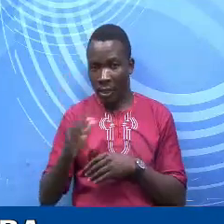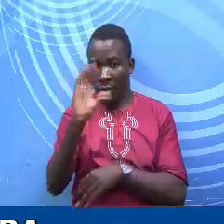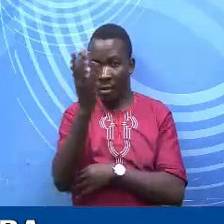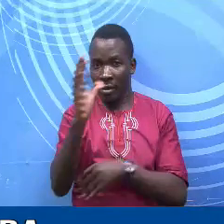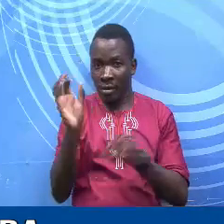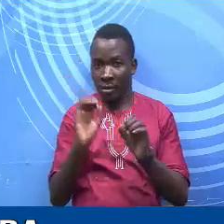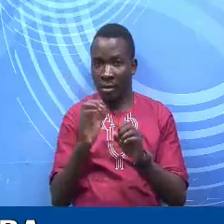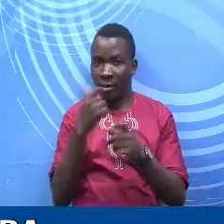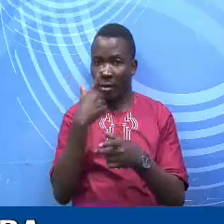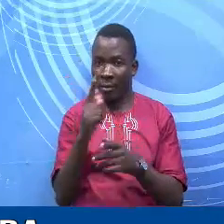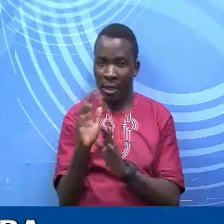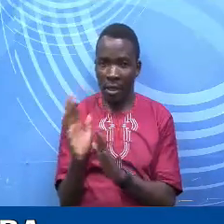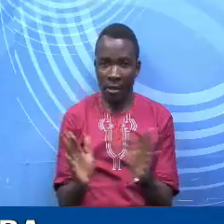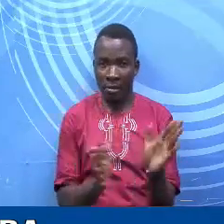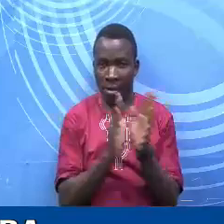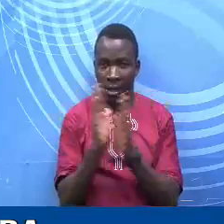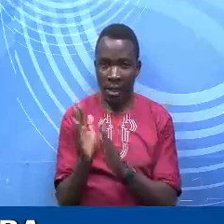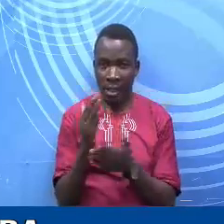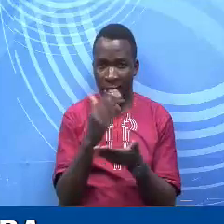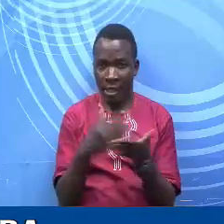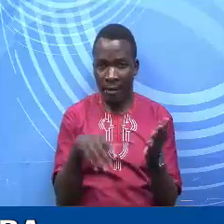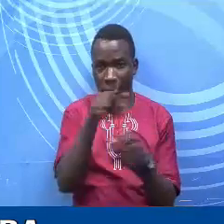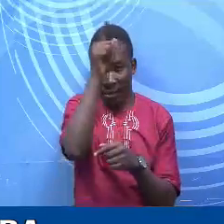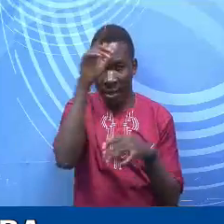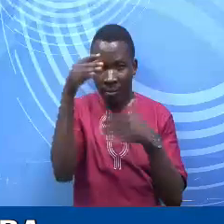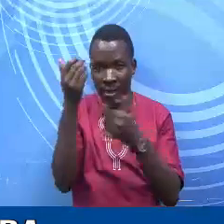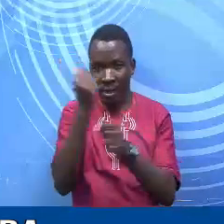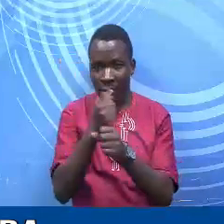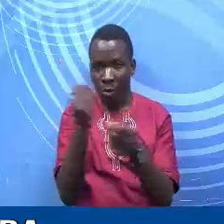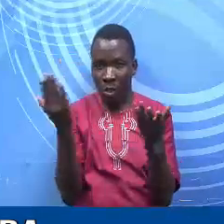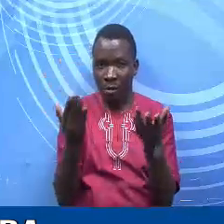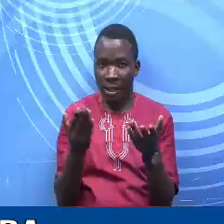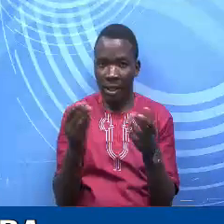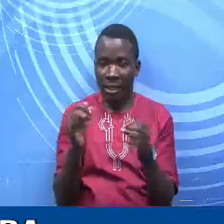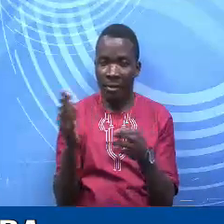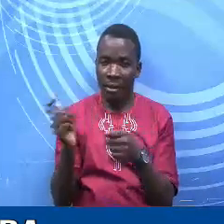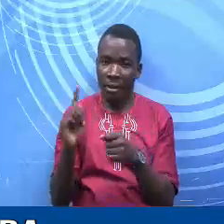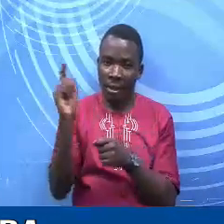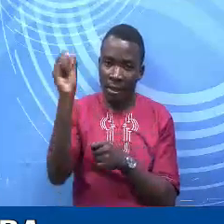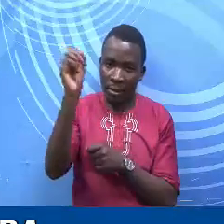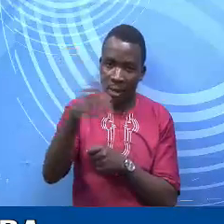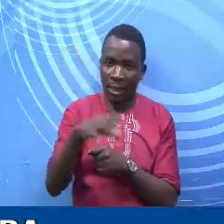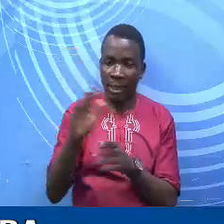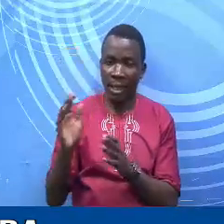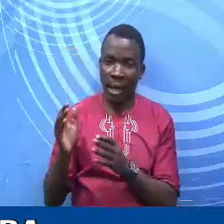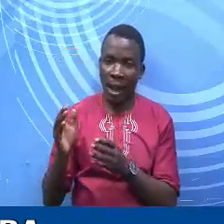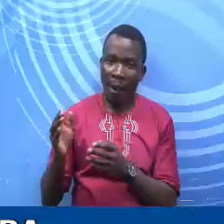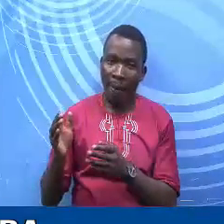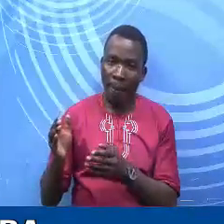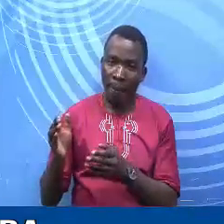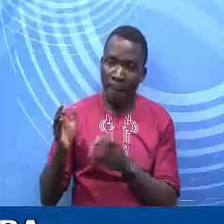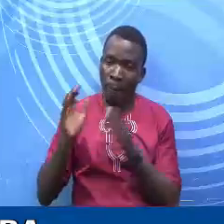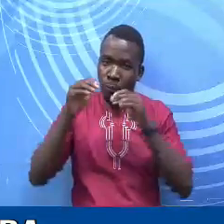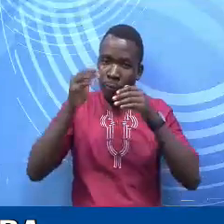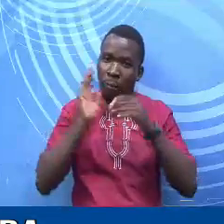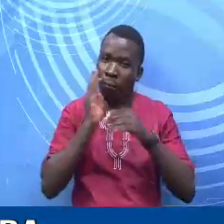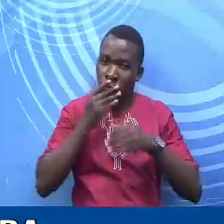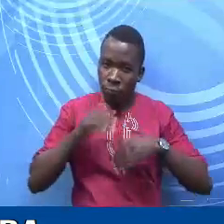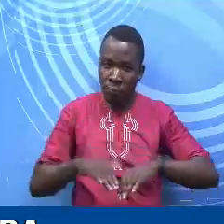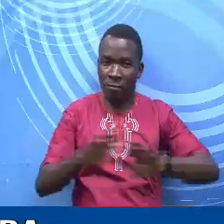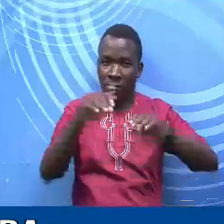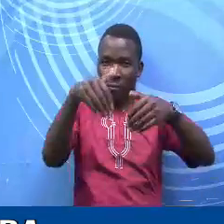gatunganyije. Bamwe babibaza ibihakorerwa niba atari uguteza isuri, ahubwo ugasanga ni ugukemura ikibazo kiba gihari. Arabishimangira atya. Mu